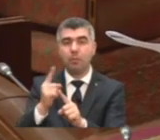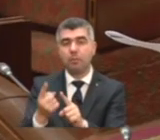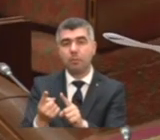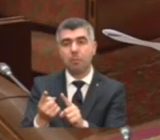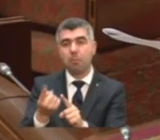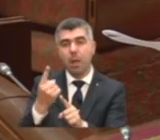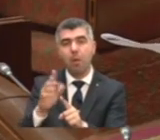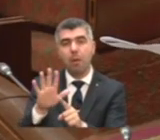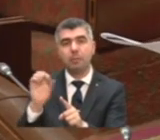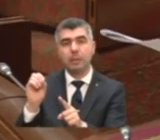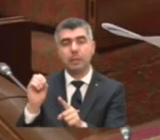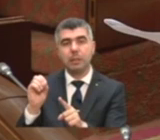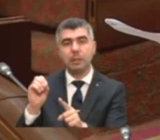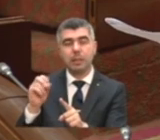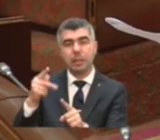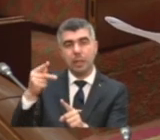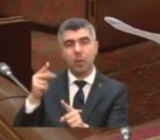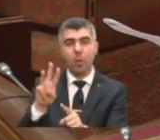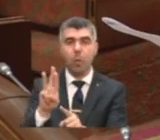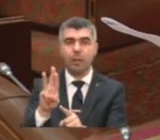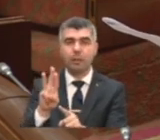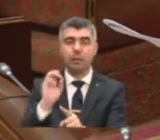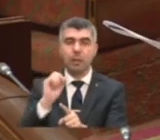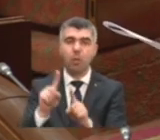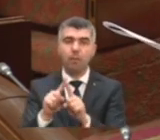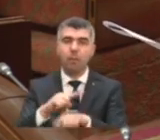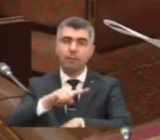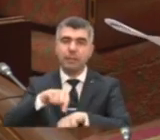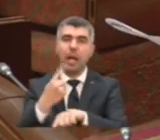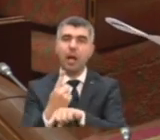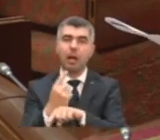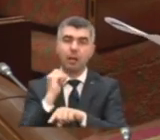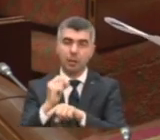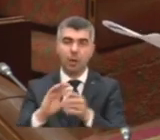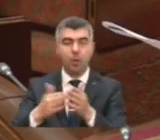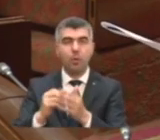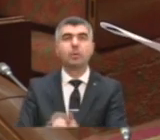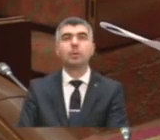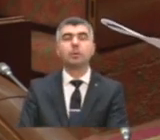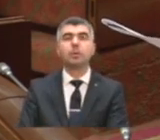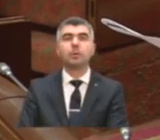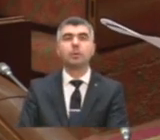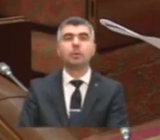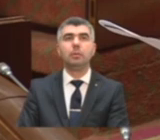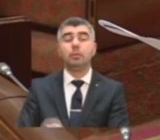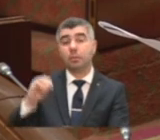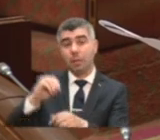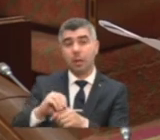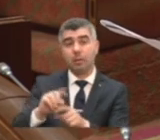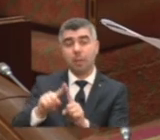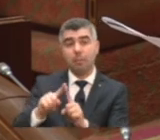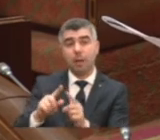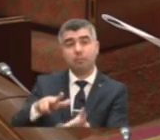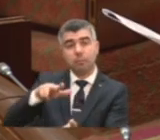الساعة، ويتأخذ بعين الاعتبار طبعا القدرة الشرائية للمواطنين ذوي الدخل المحدود، وبينما يتم